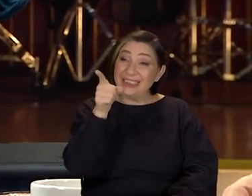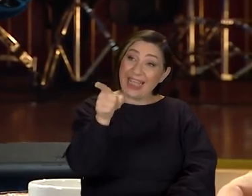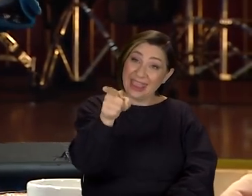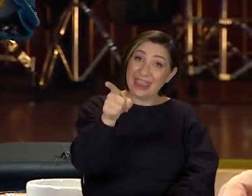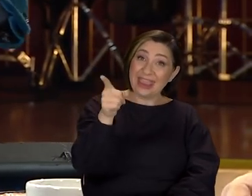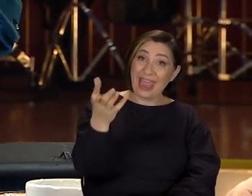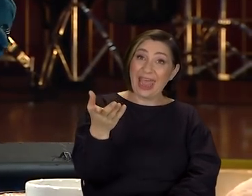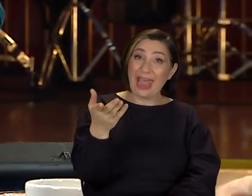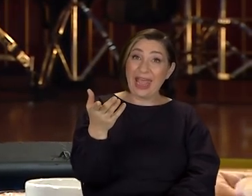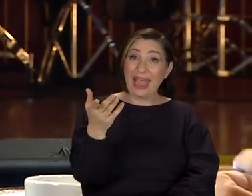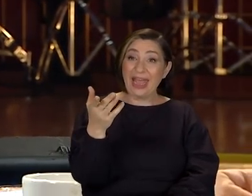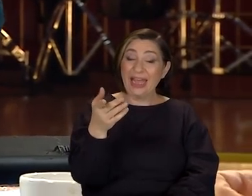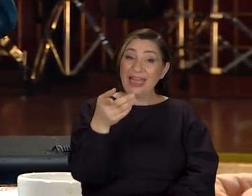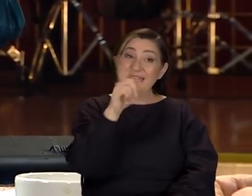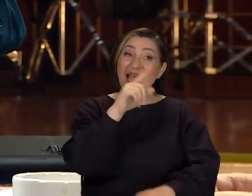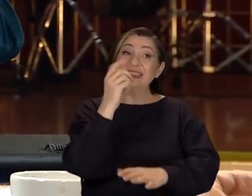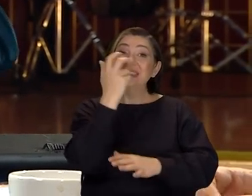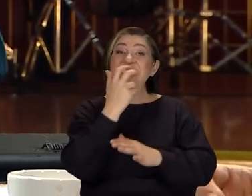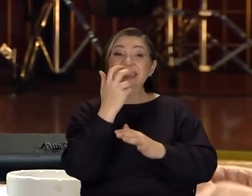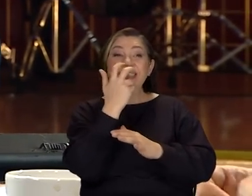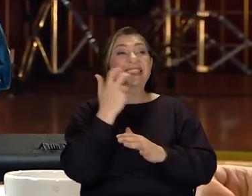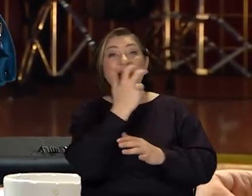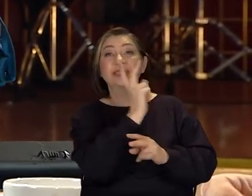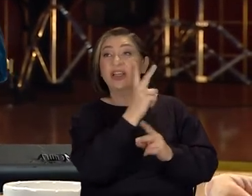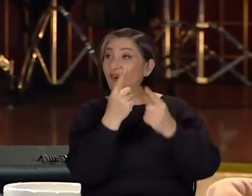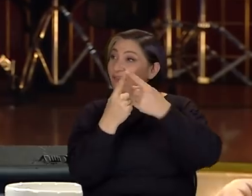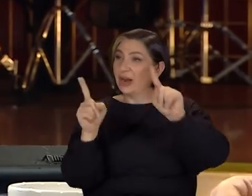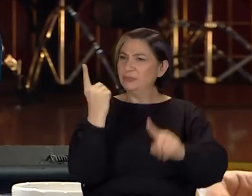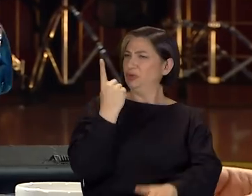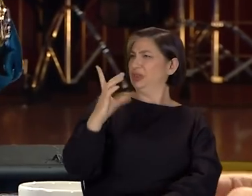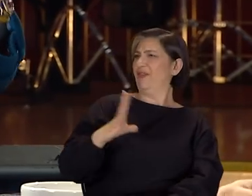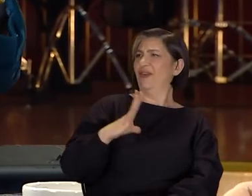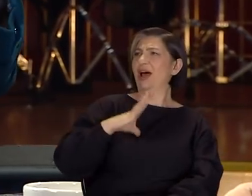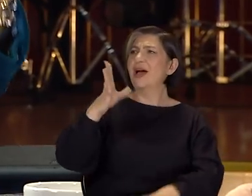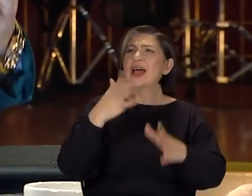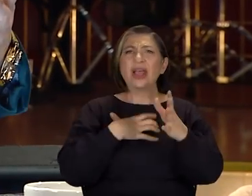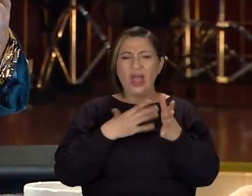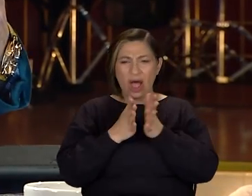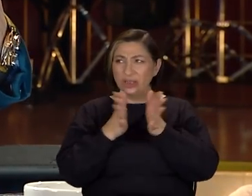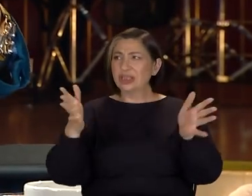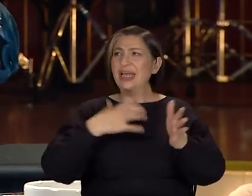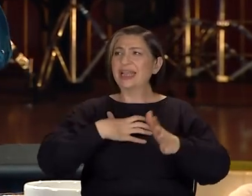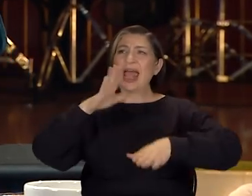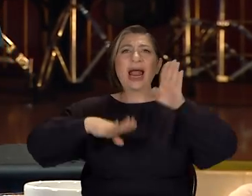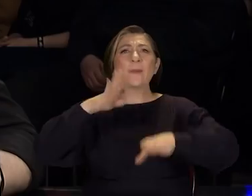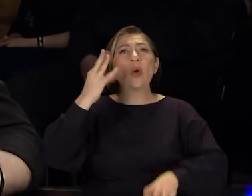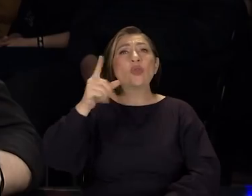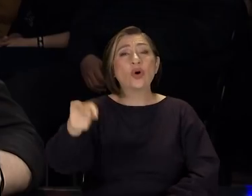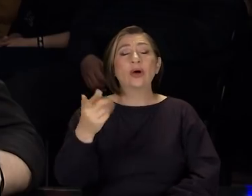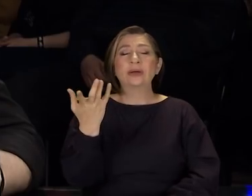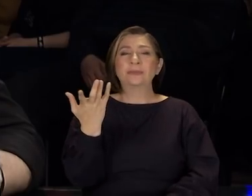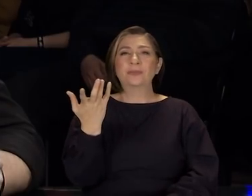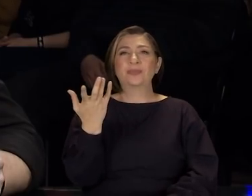de diğer sanatçılardan farklı bir ortaya çıkışın, açılımın, kendini tanıtışın oldu. Yani sen hep böyle